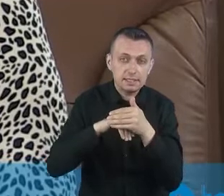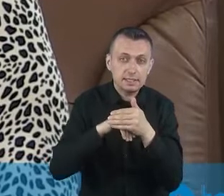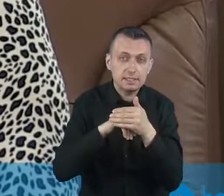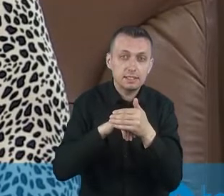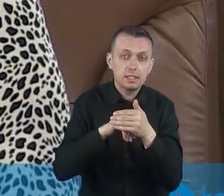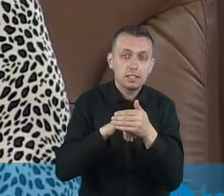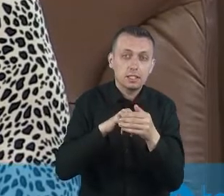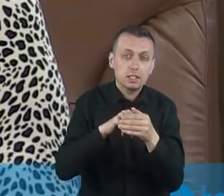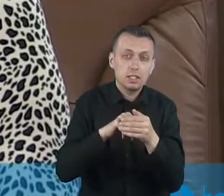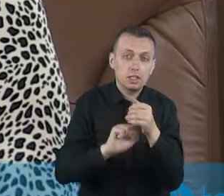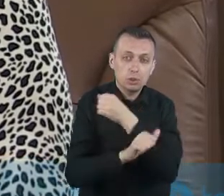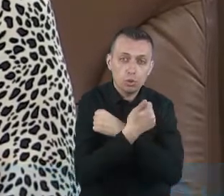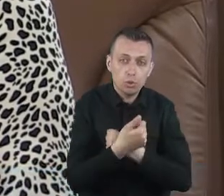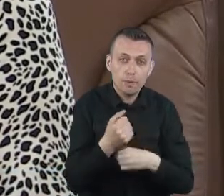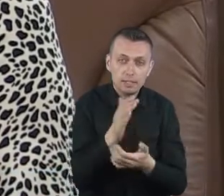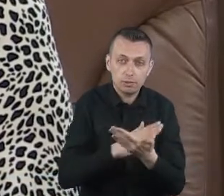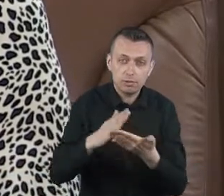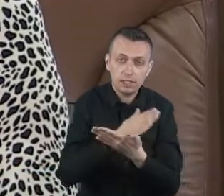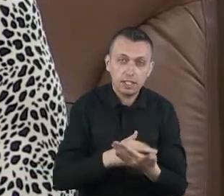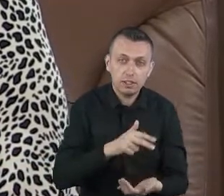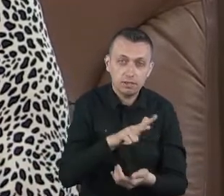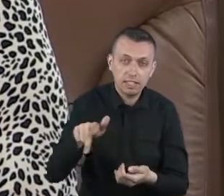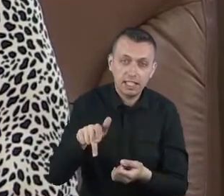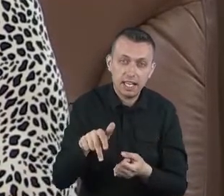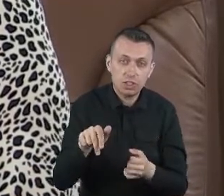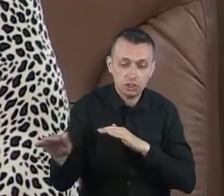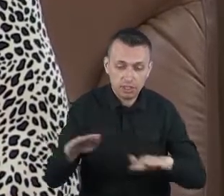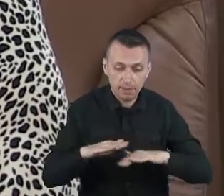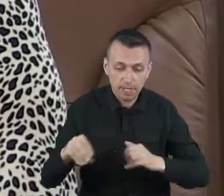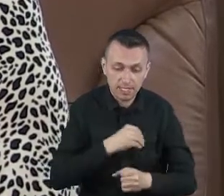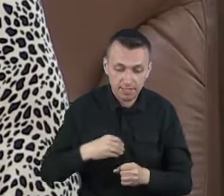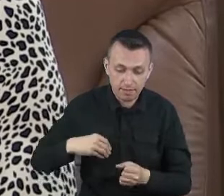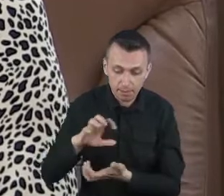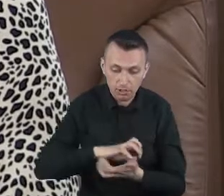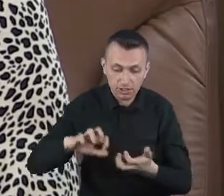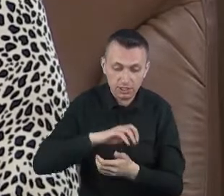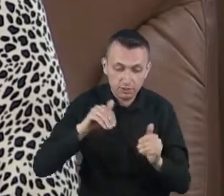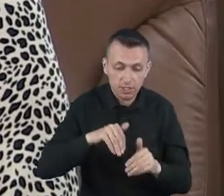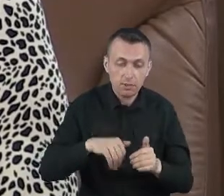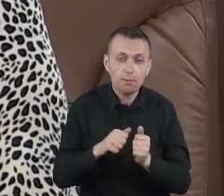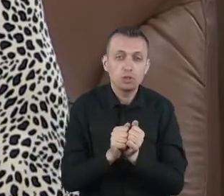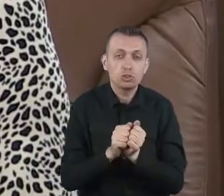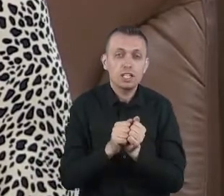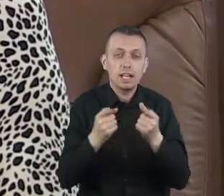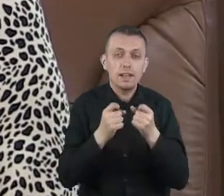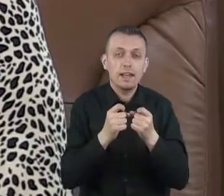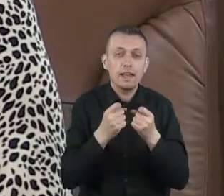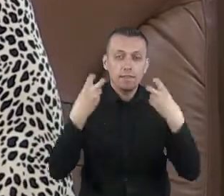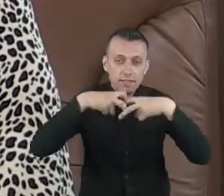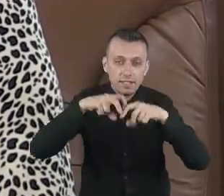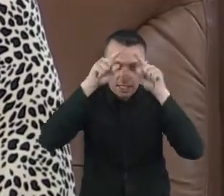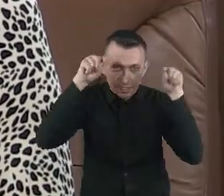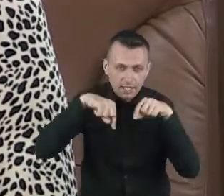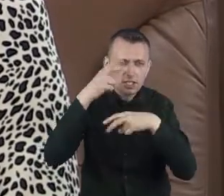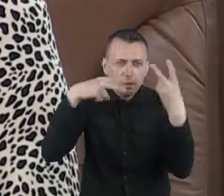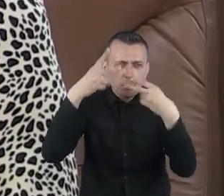właściwie każdy w odległym miejscu w Polsce i na świecie może sobie kliknąć